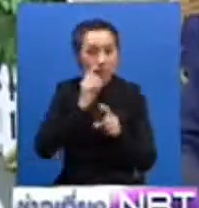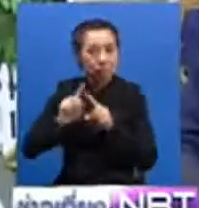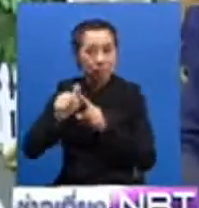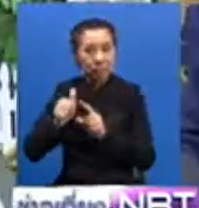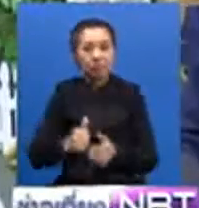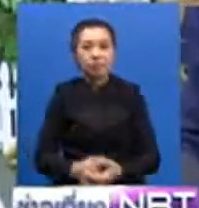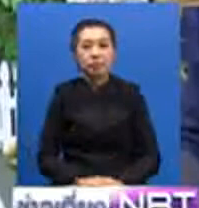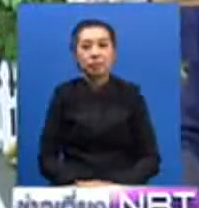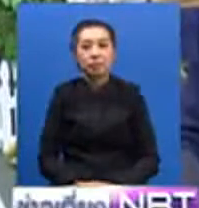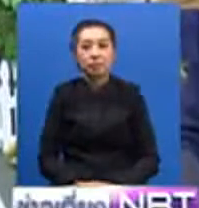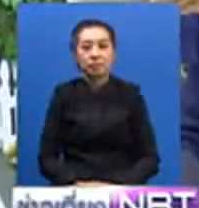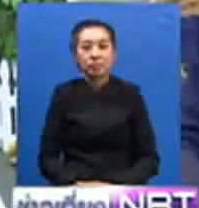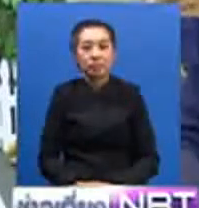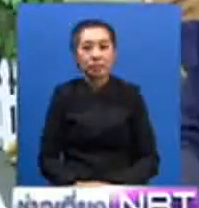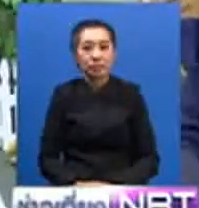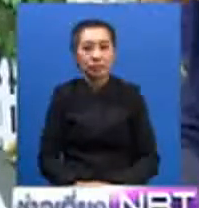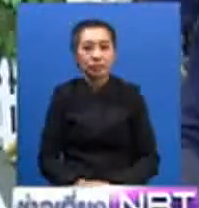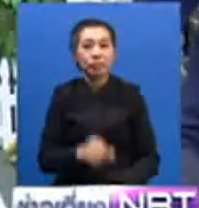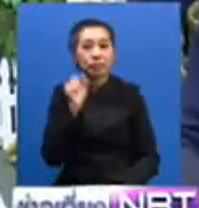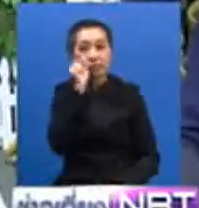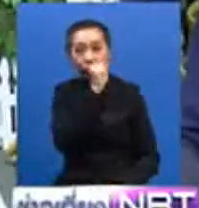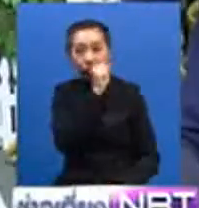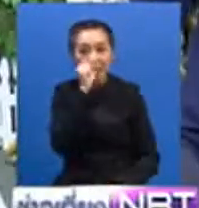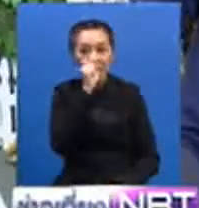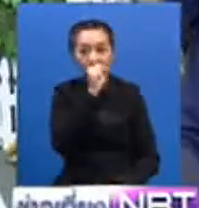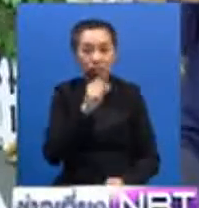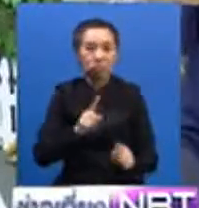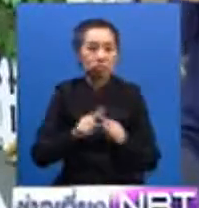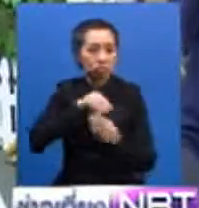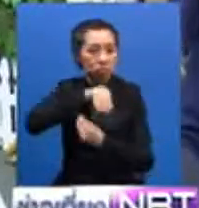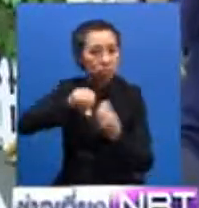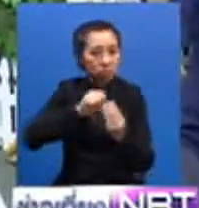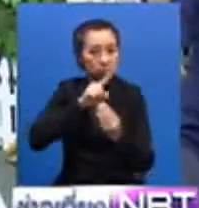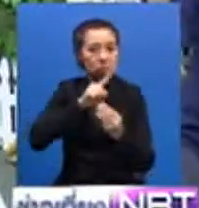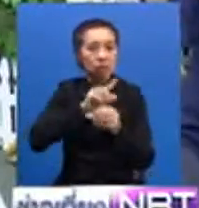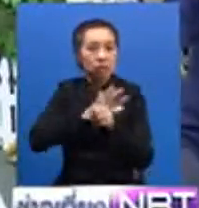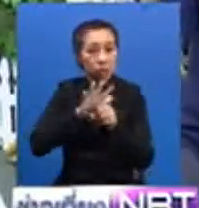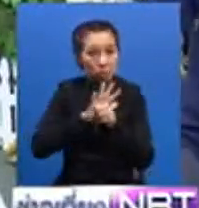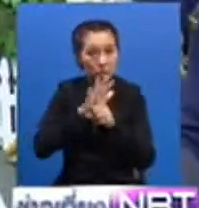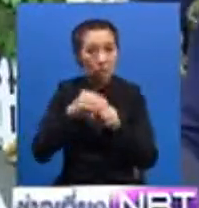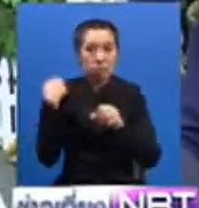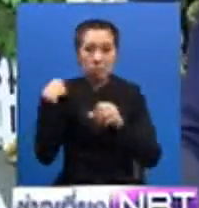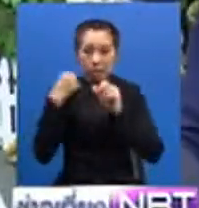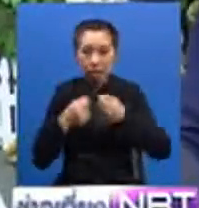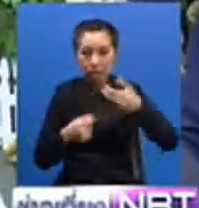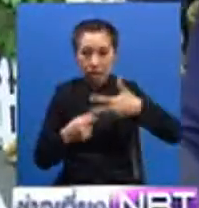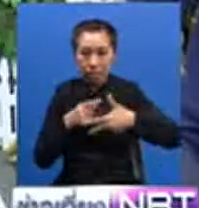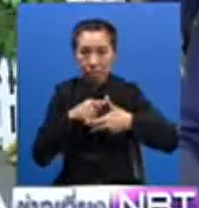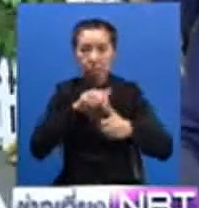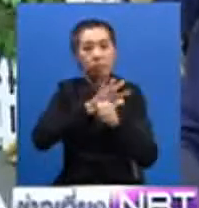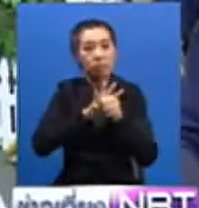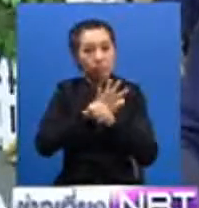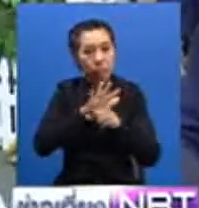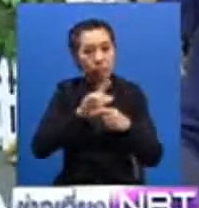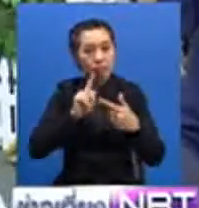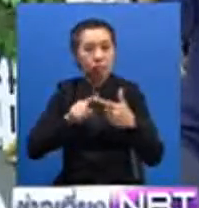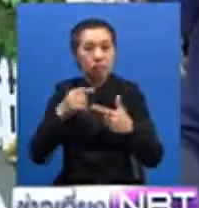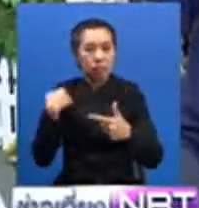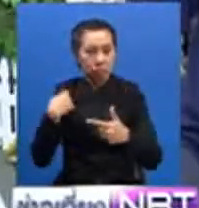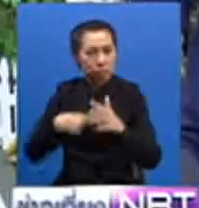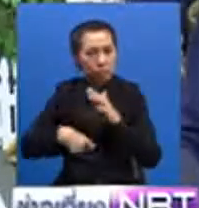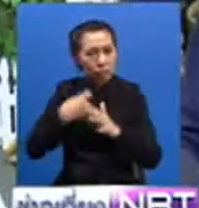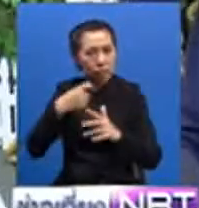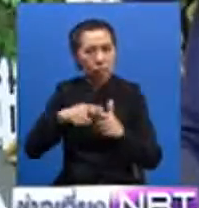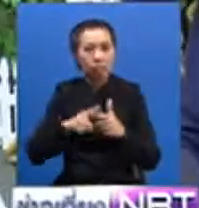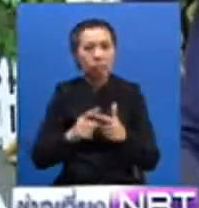กิจพอเพียงมีสามหลักการคือพอประมาณมีเหตุผลมี